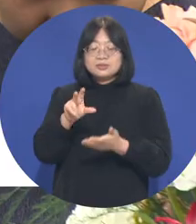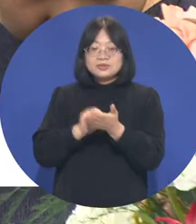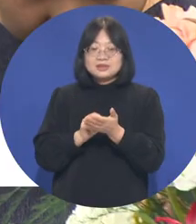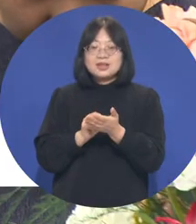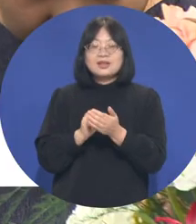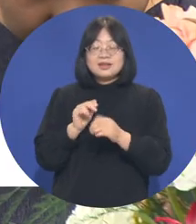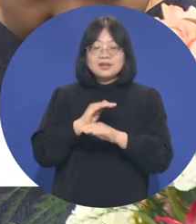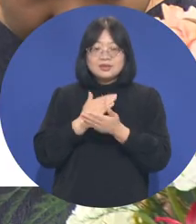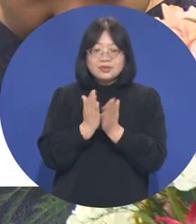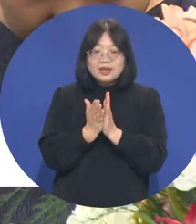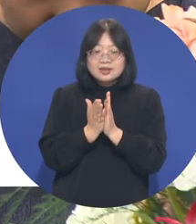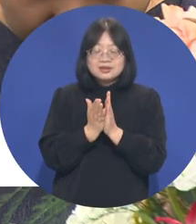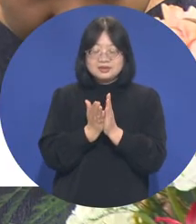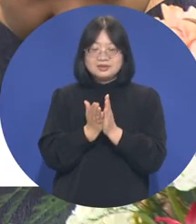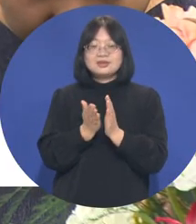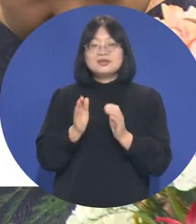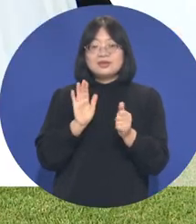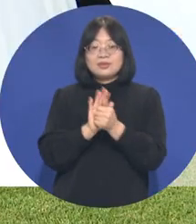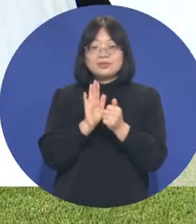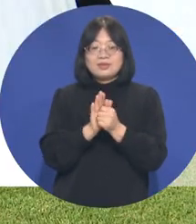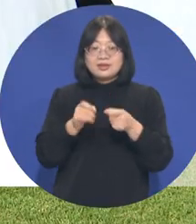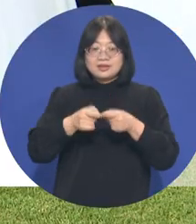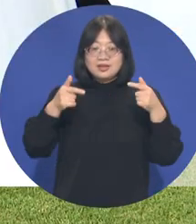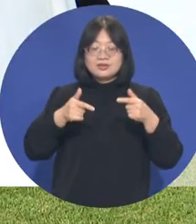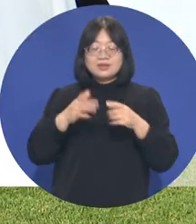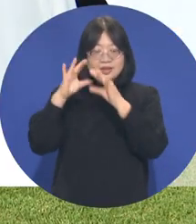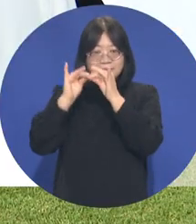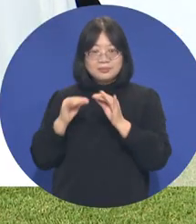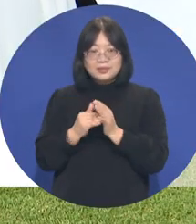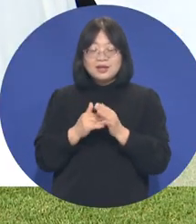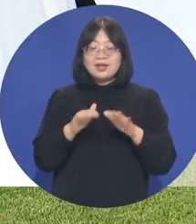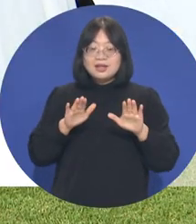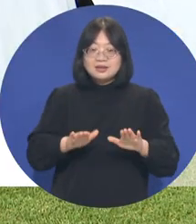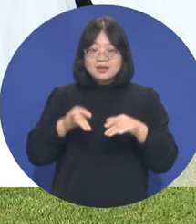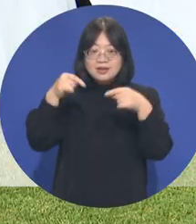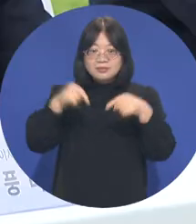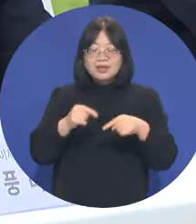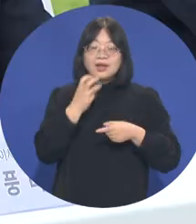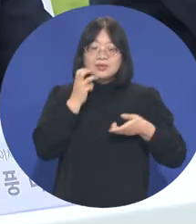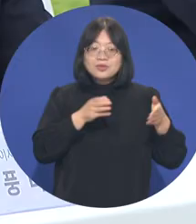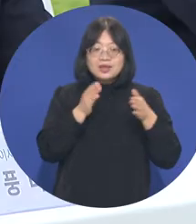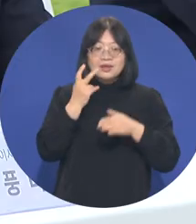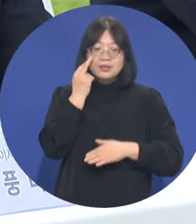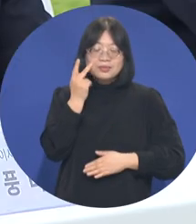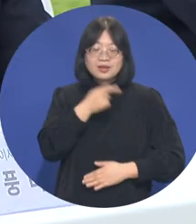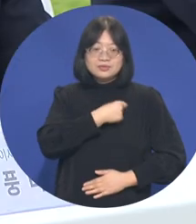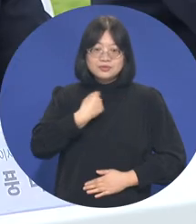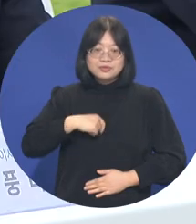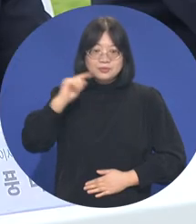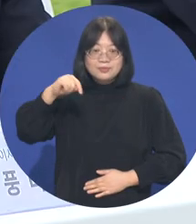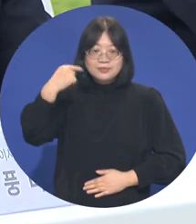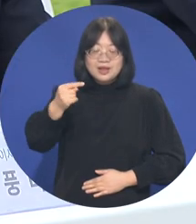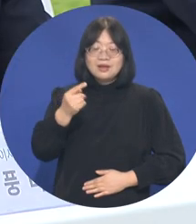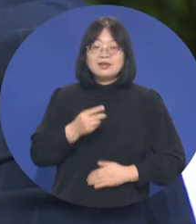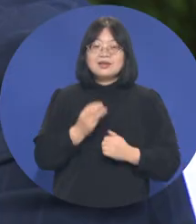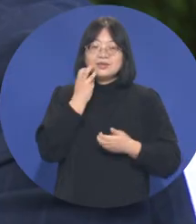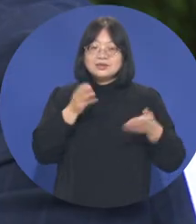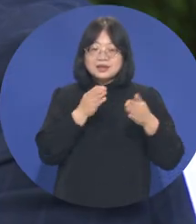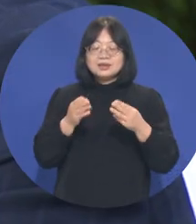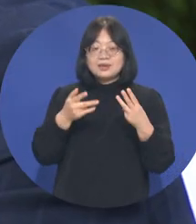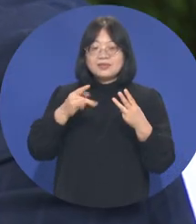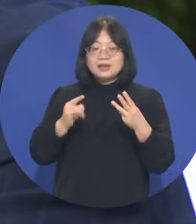다양한 분야에서 협력을 확대하기로 합의했습니다 이번 협약은 경기도가 미국과 중국에 이어 도의 3대